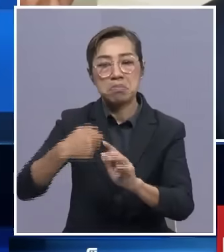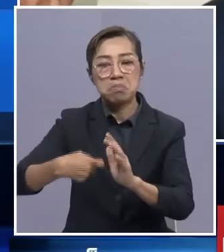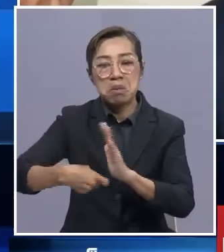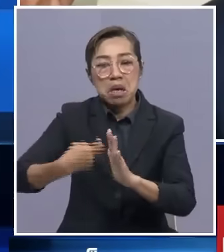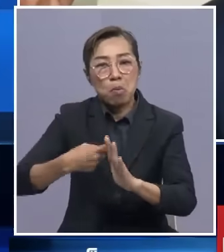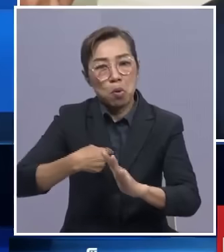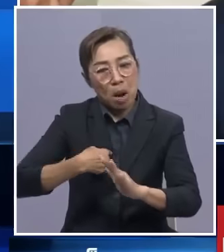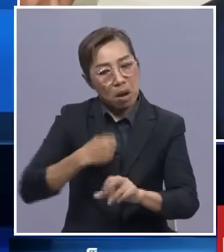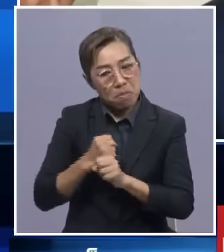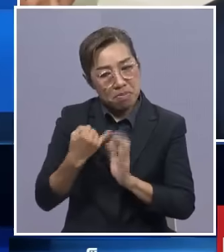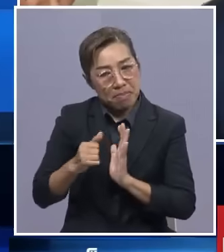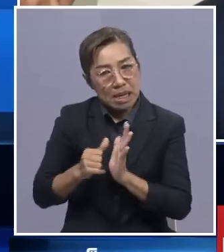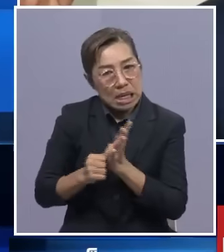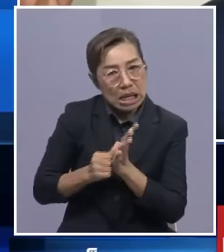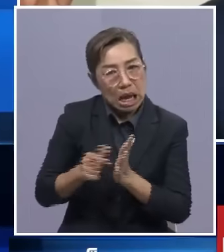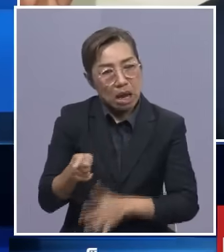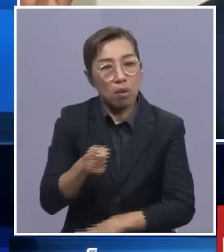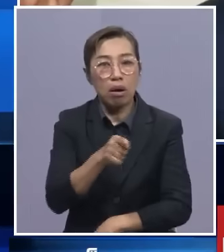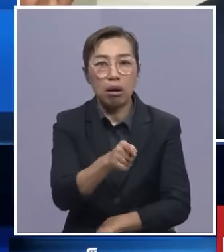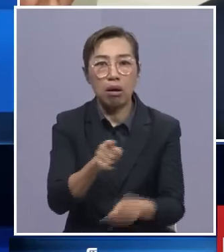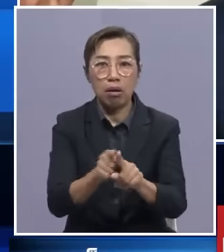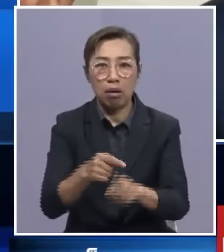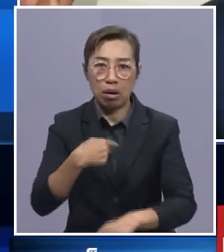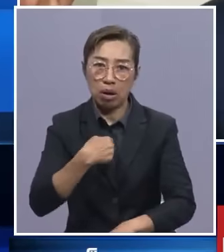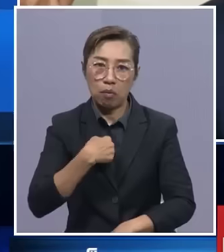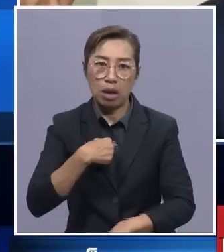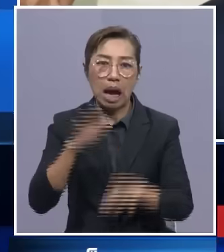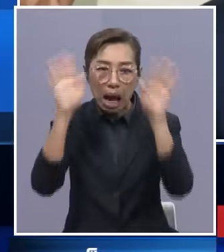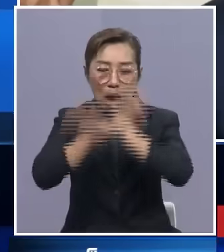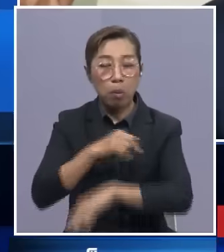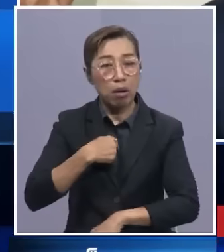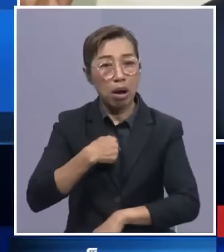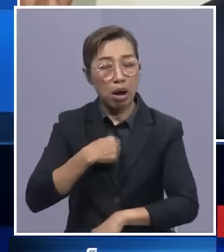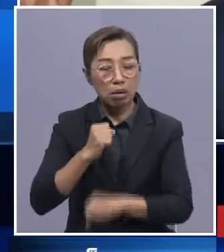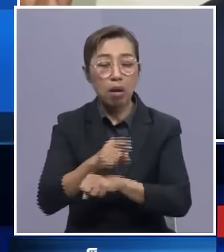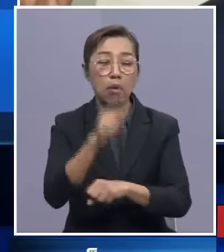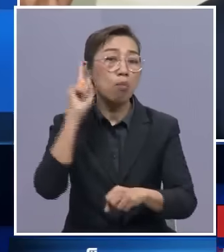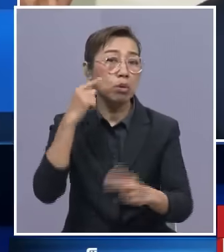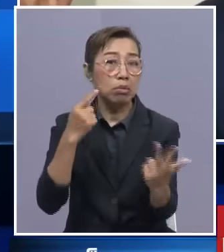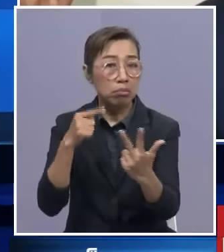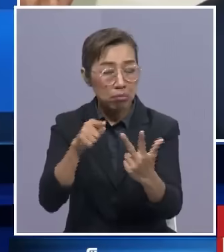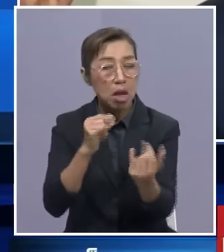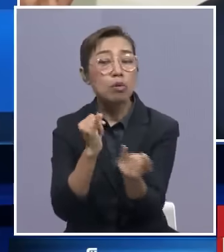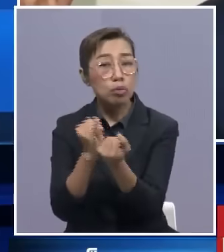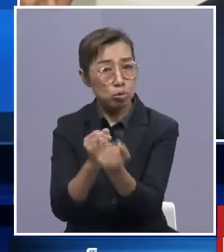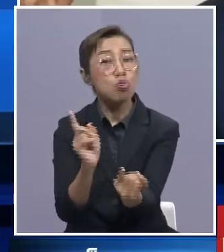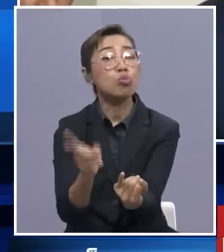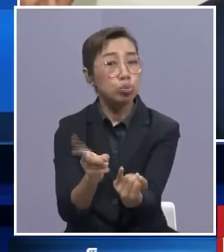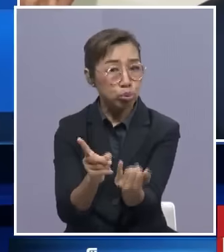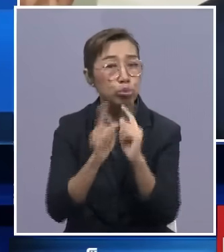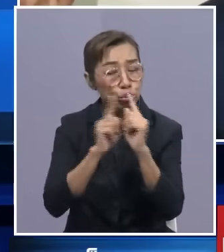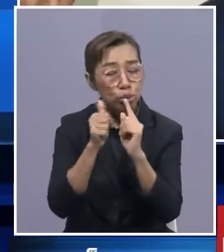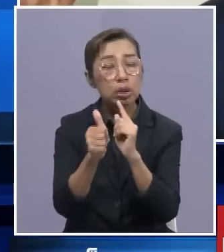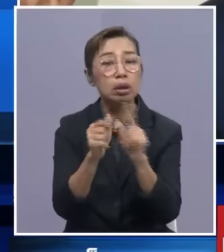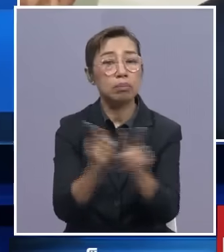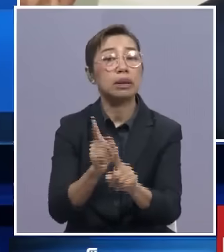หาอีกรอบนึงนะครับว่าเอ่อตนเองนั้นเนี่ยยังมีความสัมพันธ์อันดีนะครับกับ